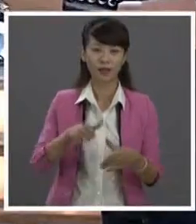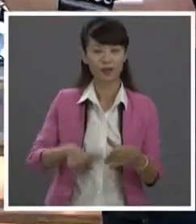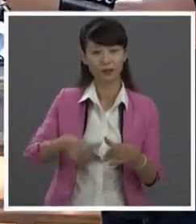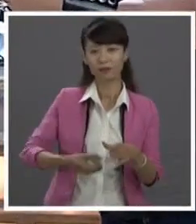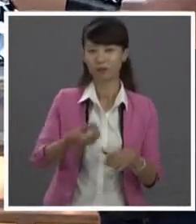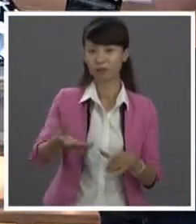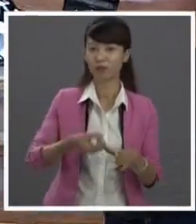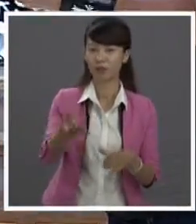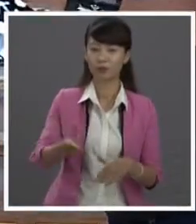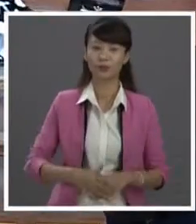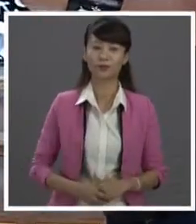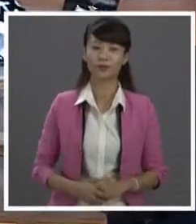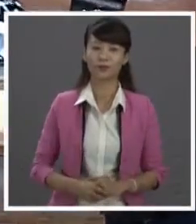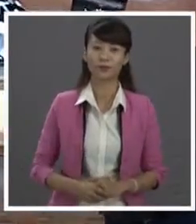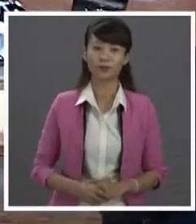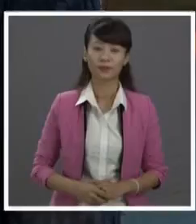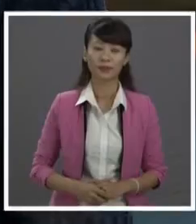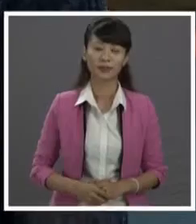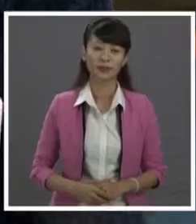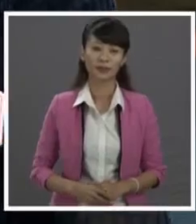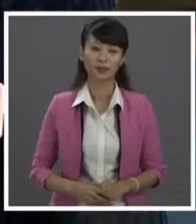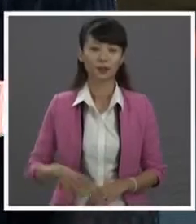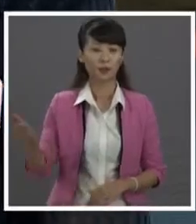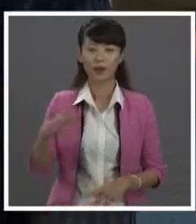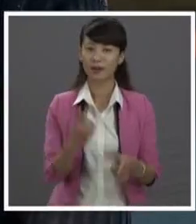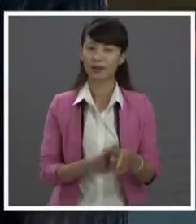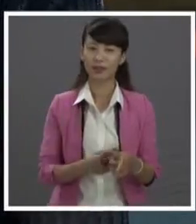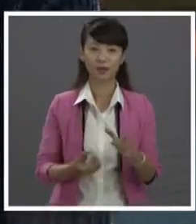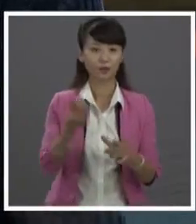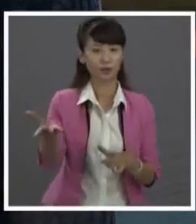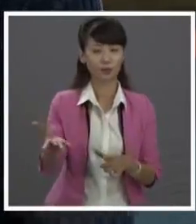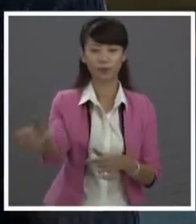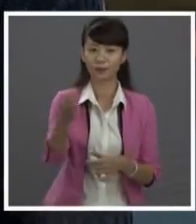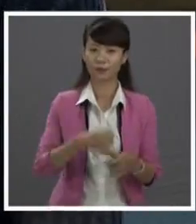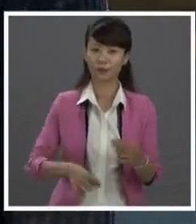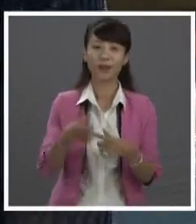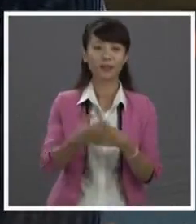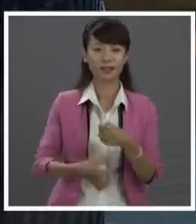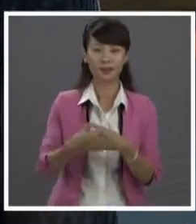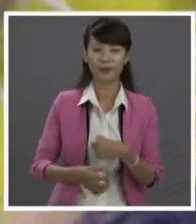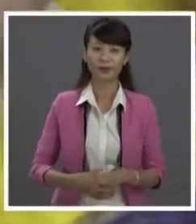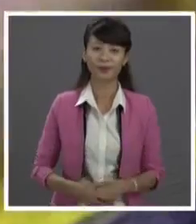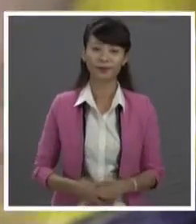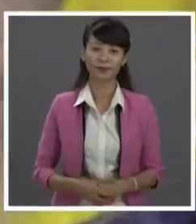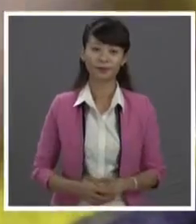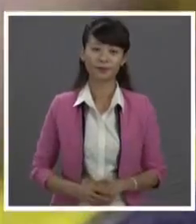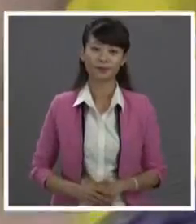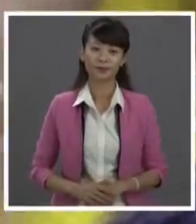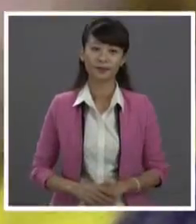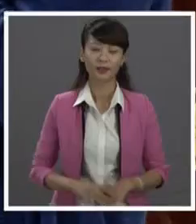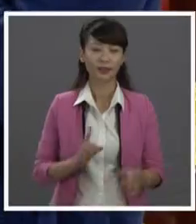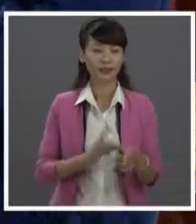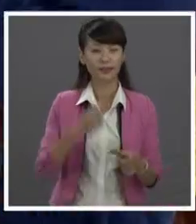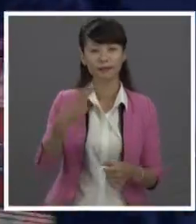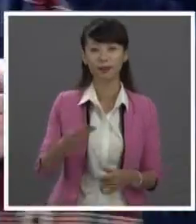思，明白吗？在这儿钱老出去，不要让它出去。节约开支。 前锋适合一点